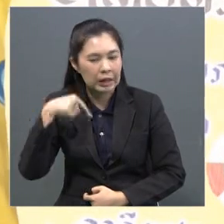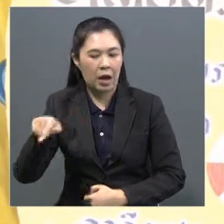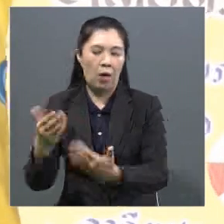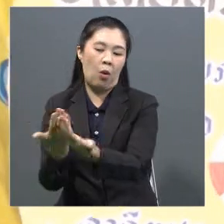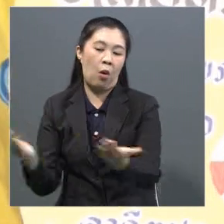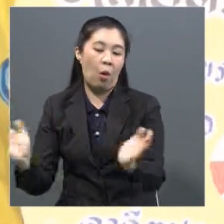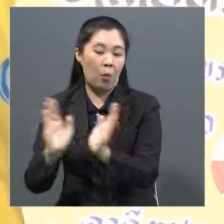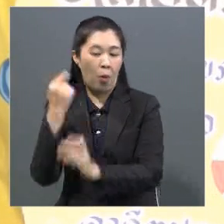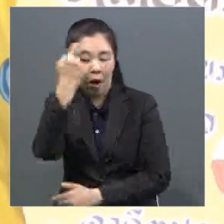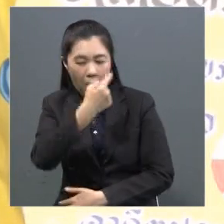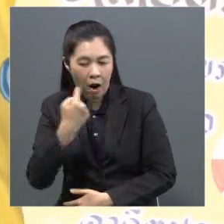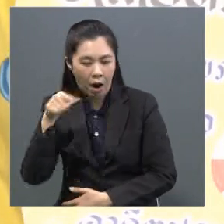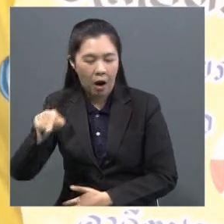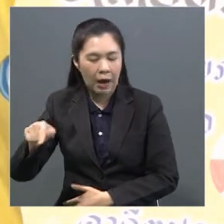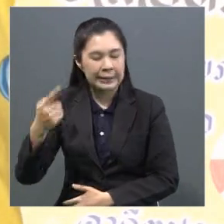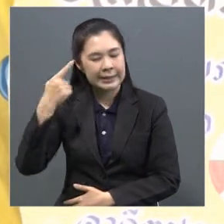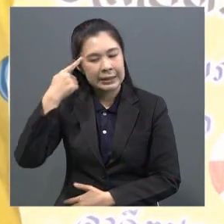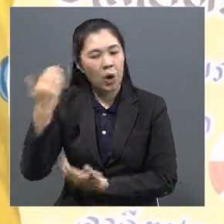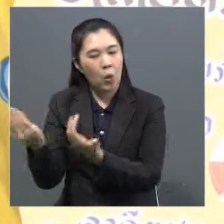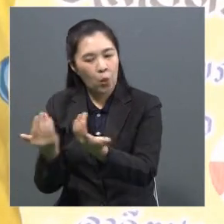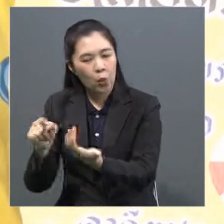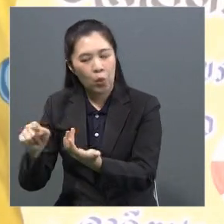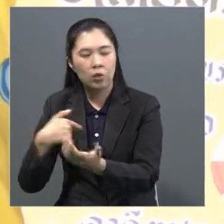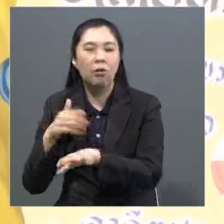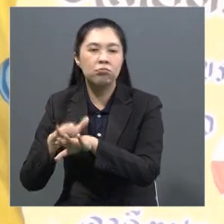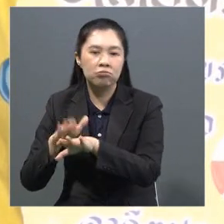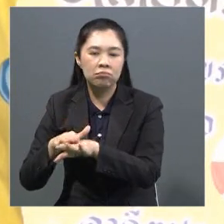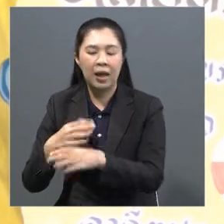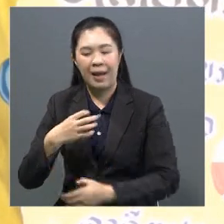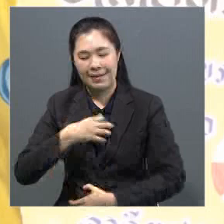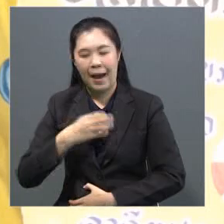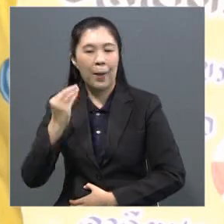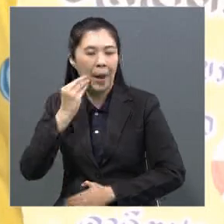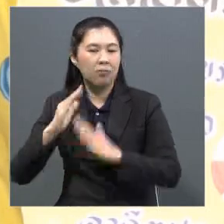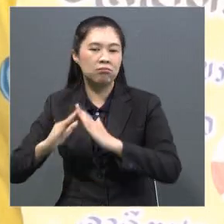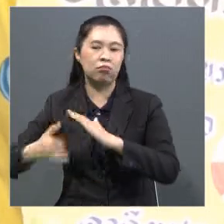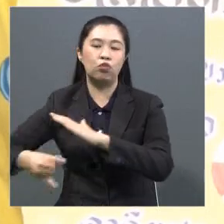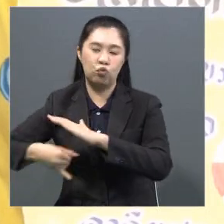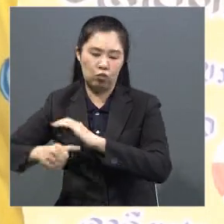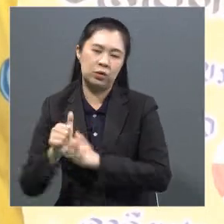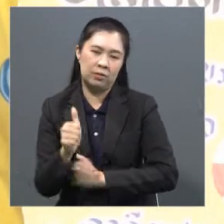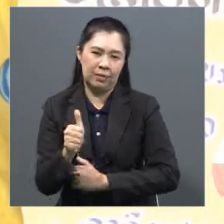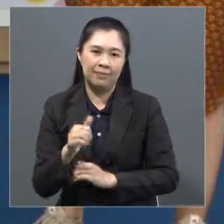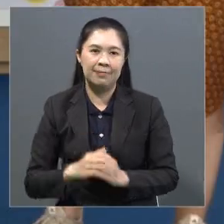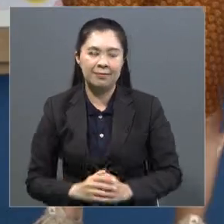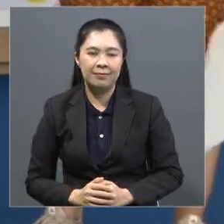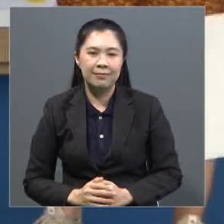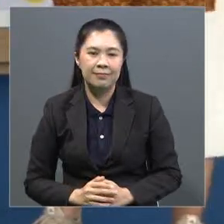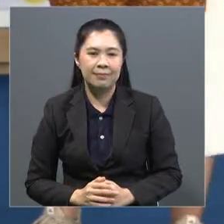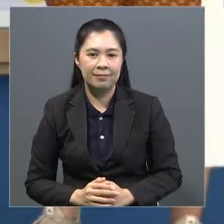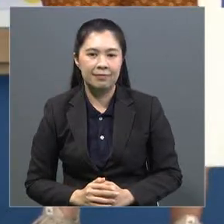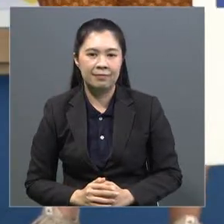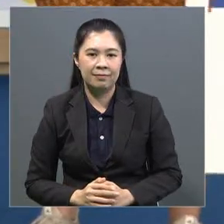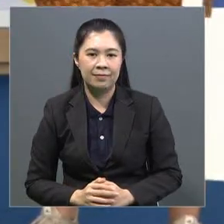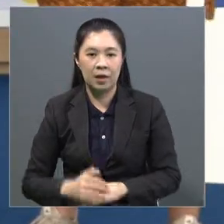ครอบครัวของท่านมีใครที่อยู่ในกลุ่มเสี่ยงถ้าเป็นไปได้อยากให้ฉลองอยู่กับบ้านครับจะปลอดภัยมากที่สุดครับคือทาง